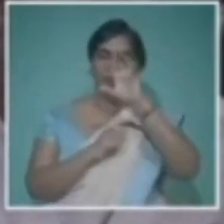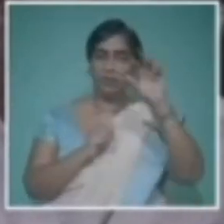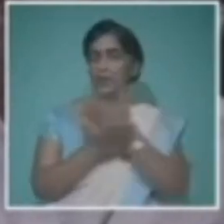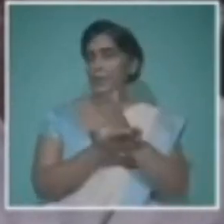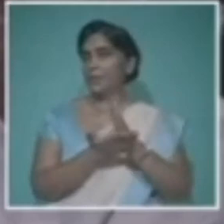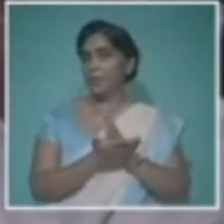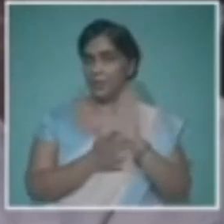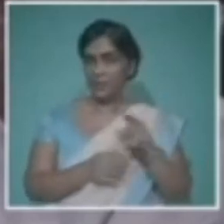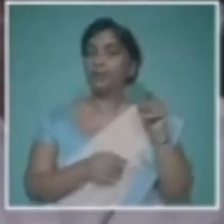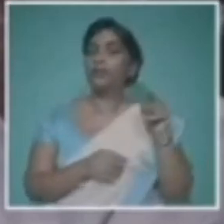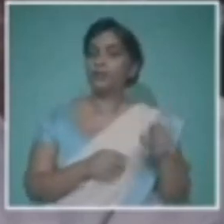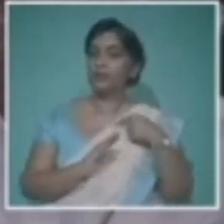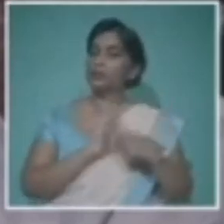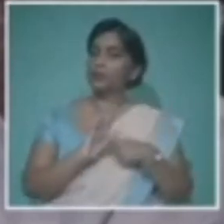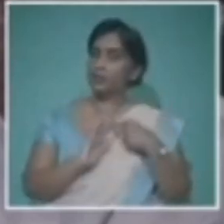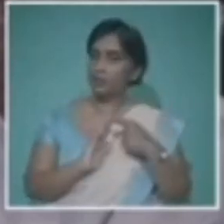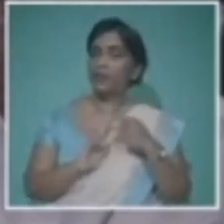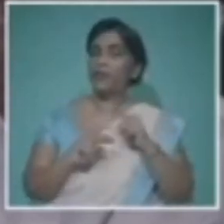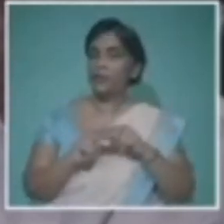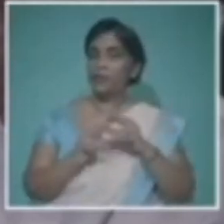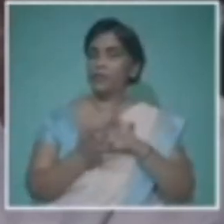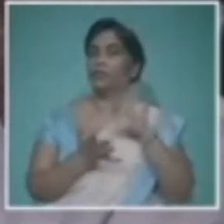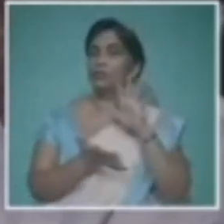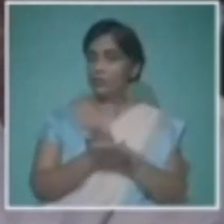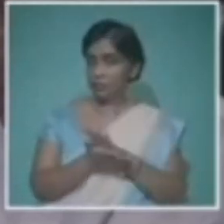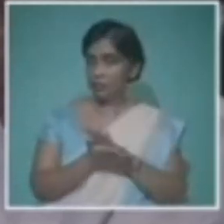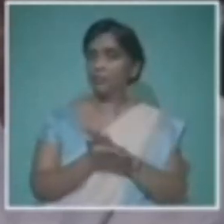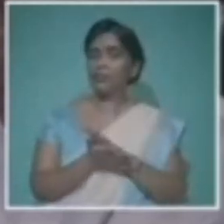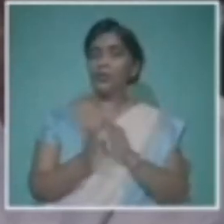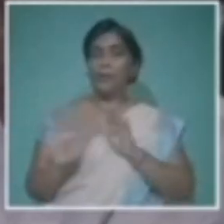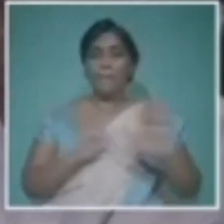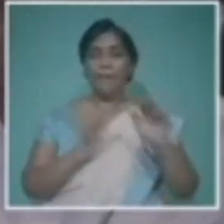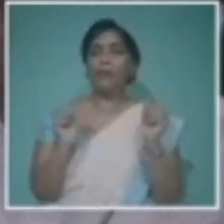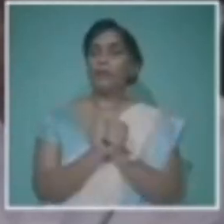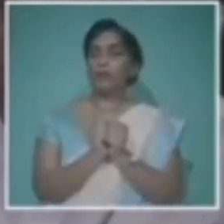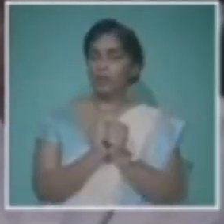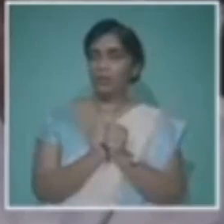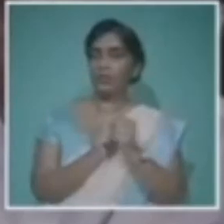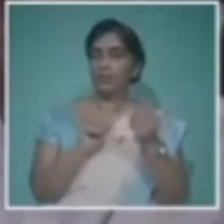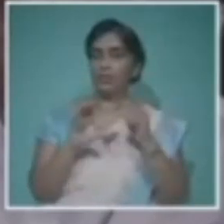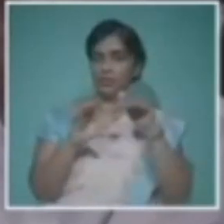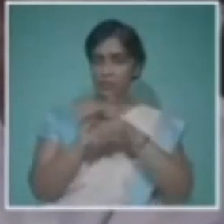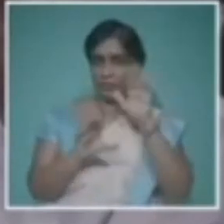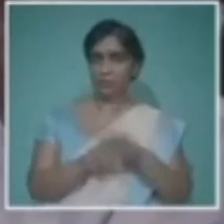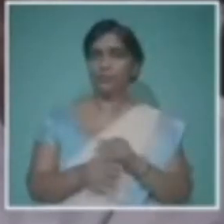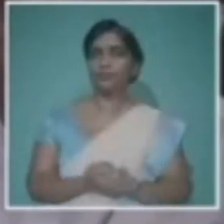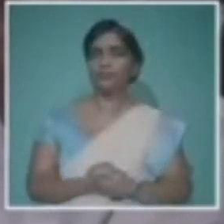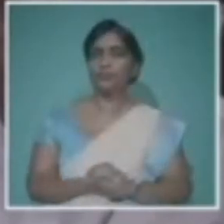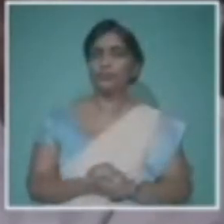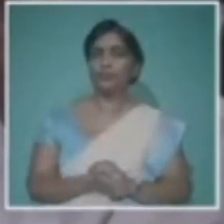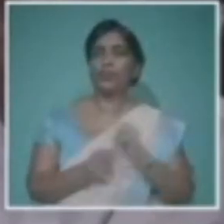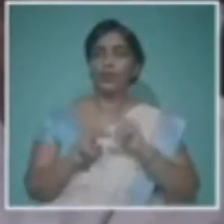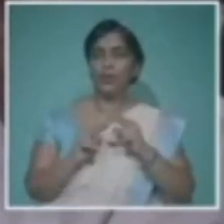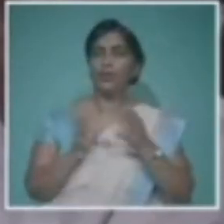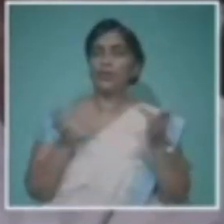යන අතර එය රට පුරා ෆෙඩරල් රිසර්ව් පද්ධතියේ මෙහෙයුම් පද්ධතිය නියෝජනය කරයි ෆෙඩරල්